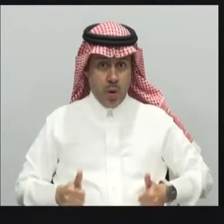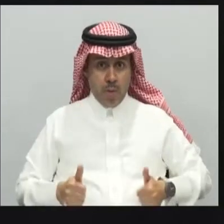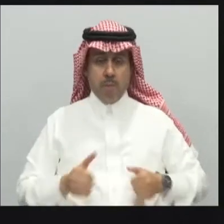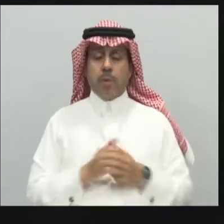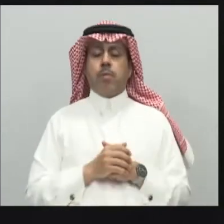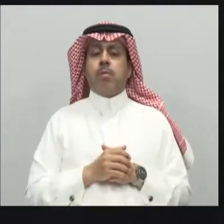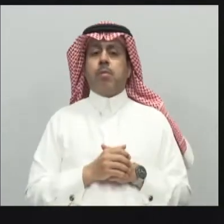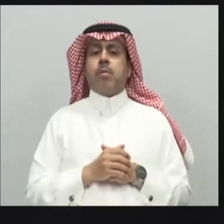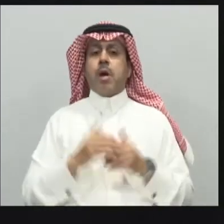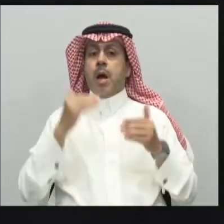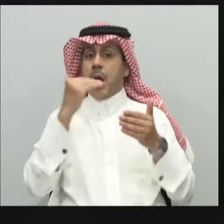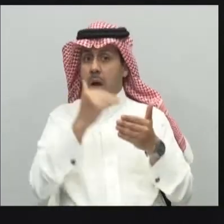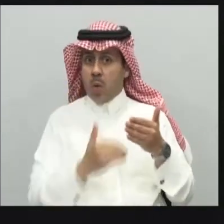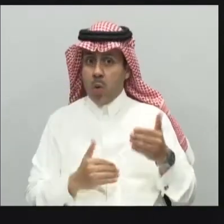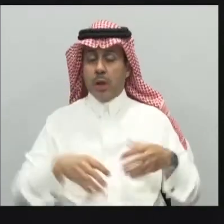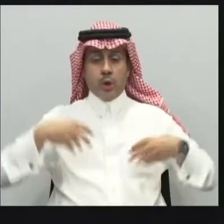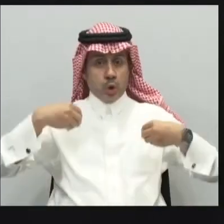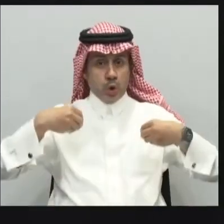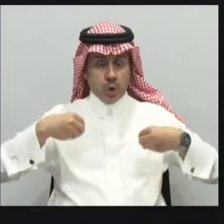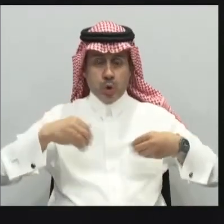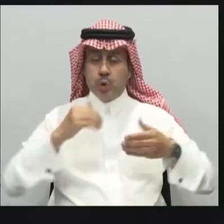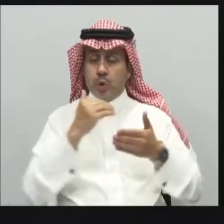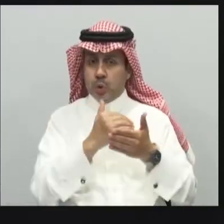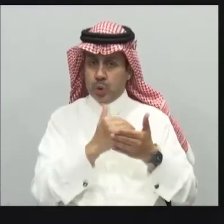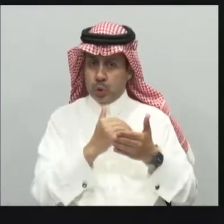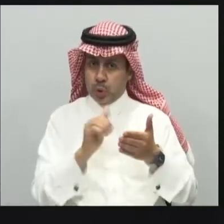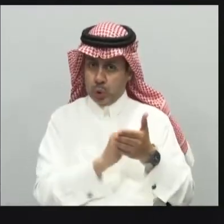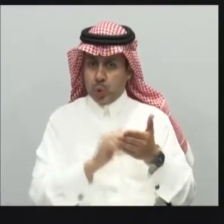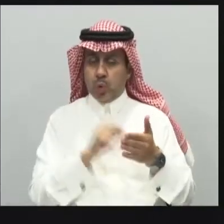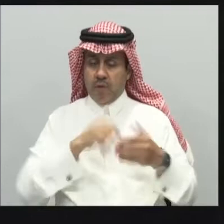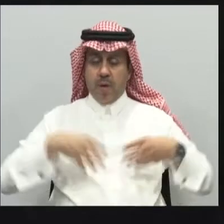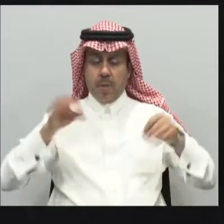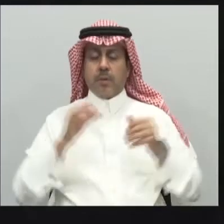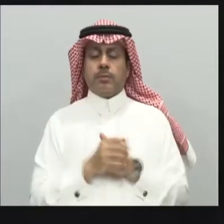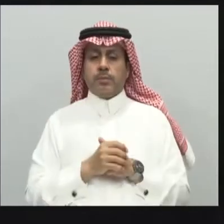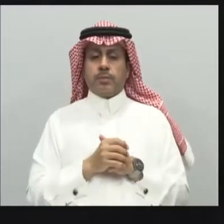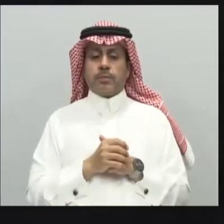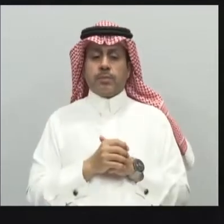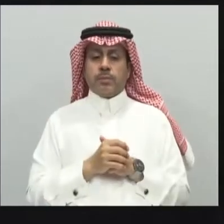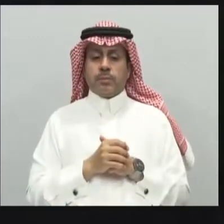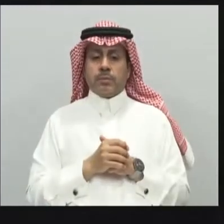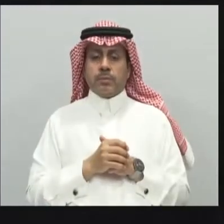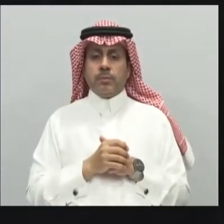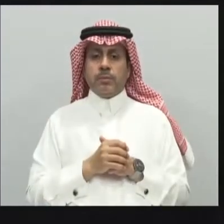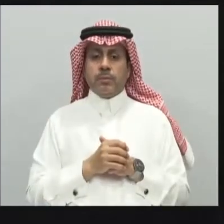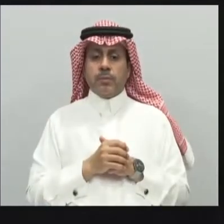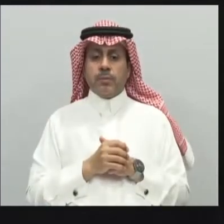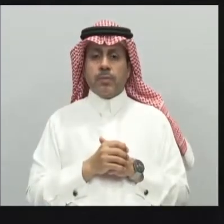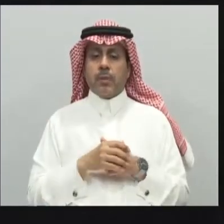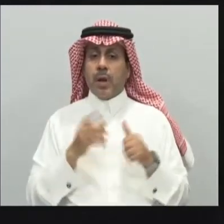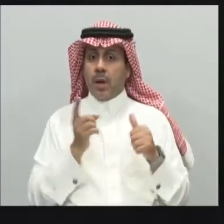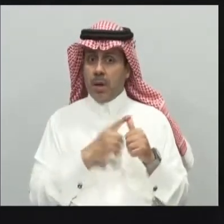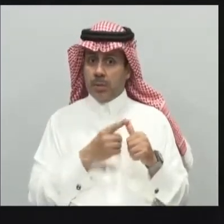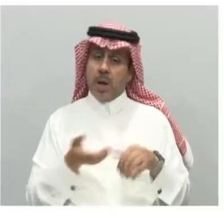الشروط في البيع هذا باجمال ما يتعلق بالاهداف المرسومه لدرسنا نبدا